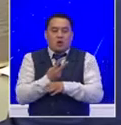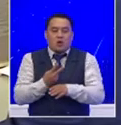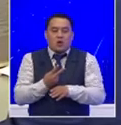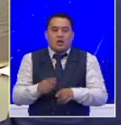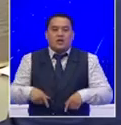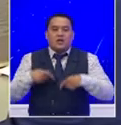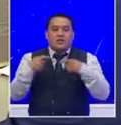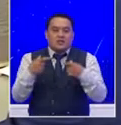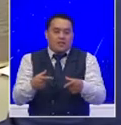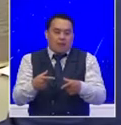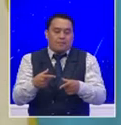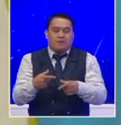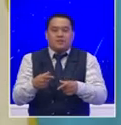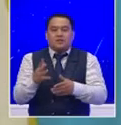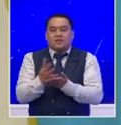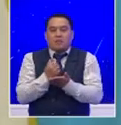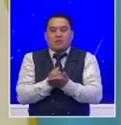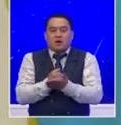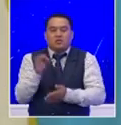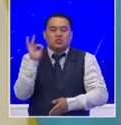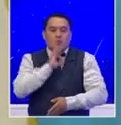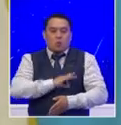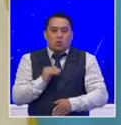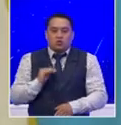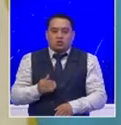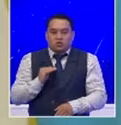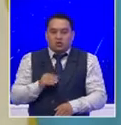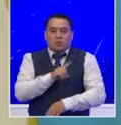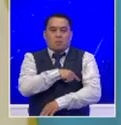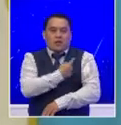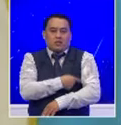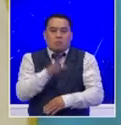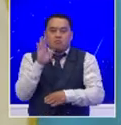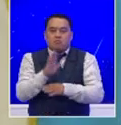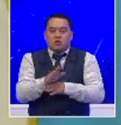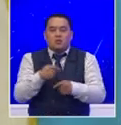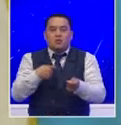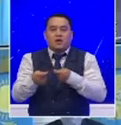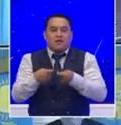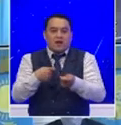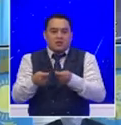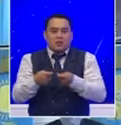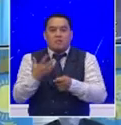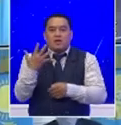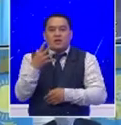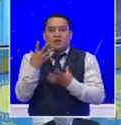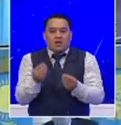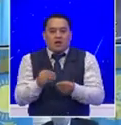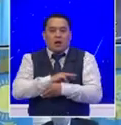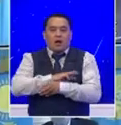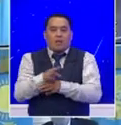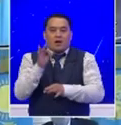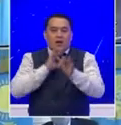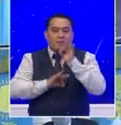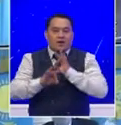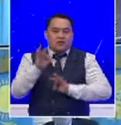этого регионам нужно использовать все резервы, в том числе частной и ведомственной медицины. Поручаю правительству в течение 5 дней решить вопрос обеспечения